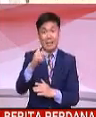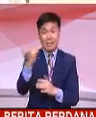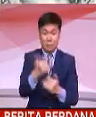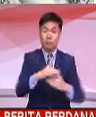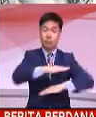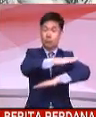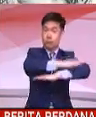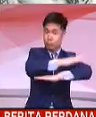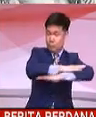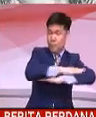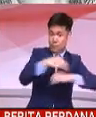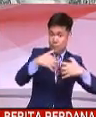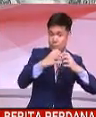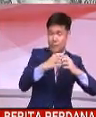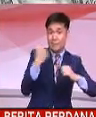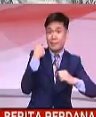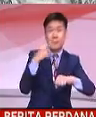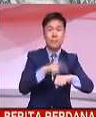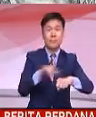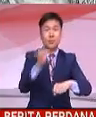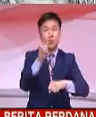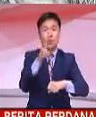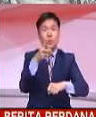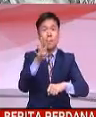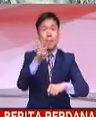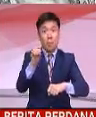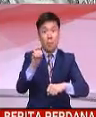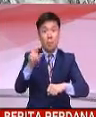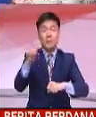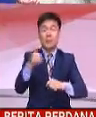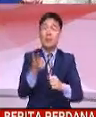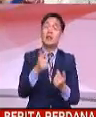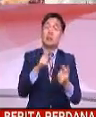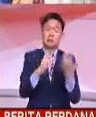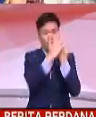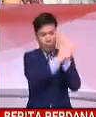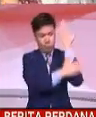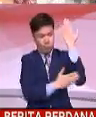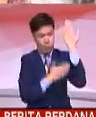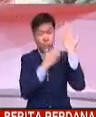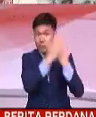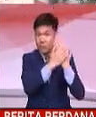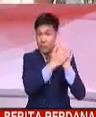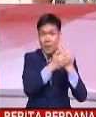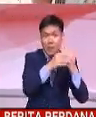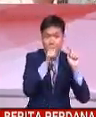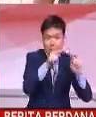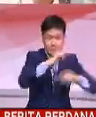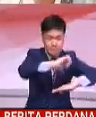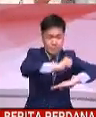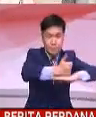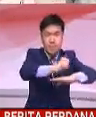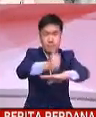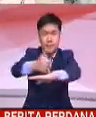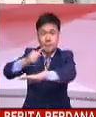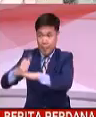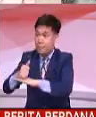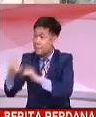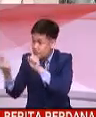kaunter dibuka seawal 7.30 pagi menerusi program Jelajah Malaysia Prihatin.